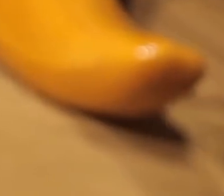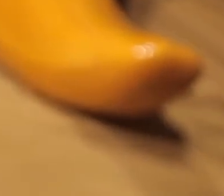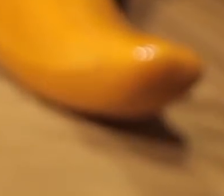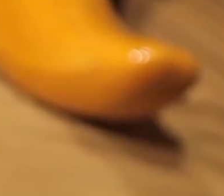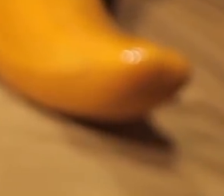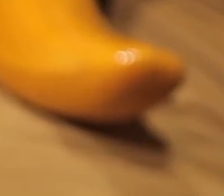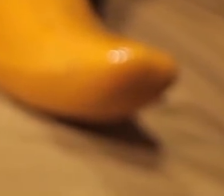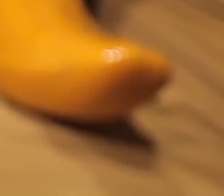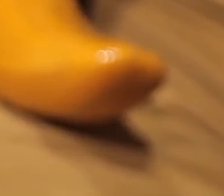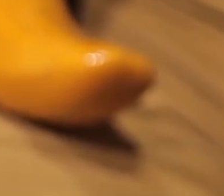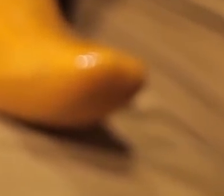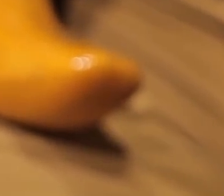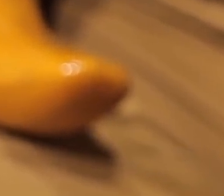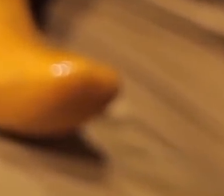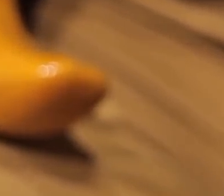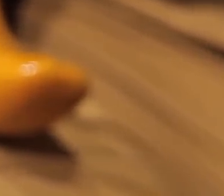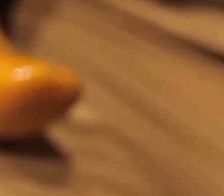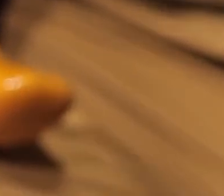हरदम अपनी